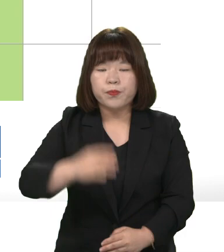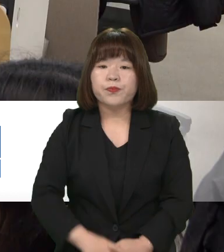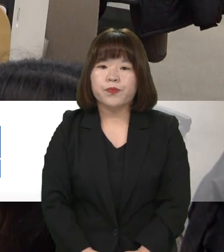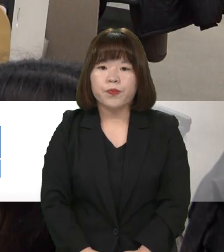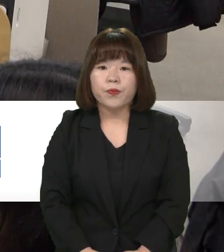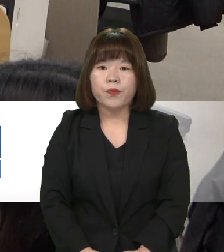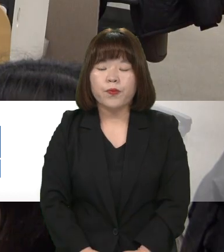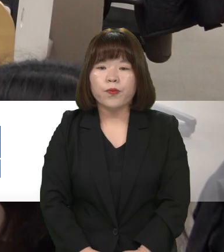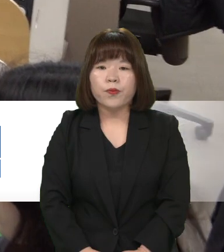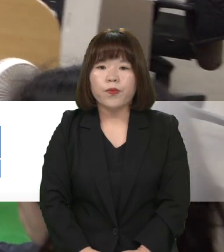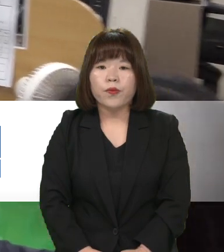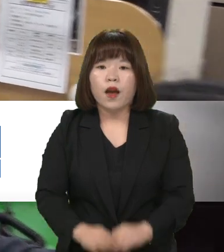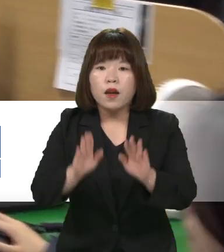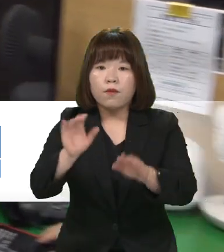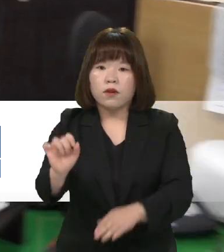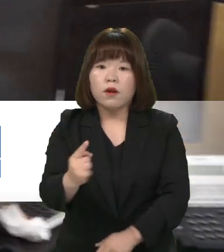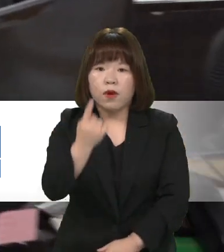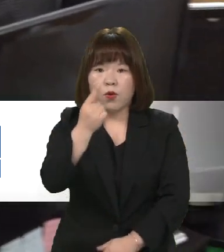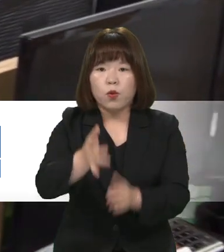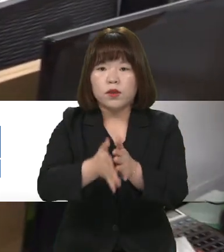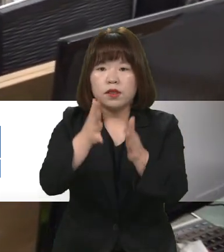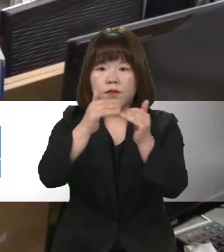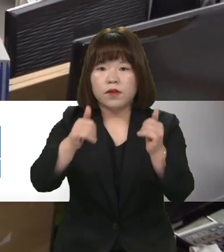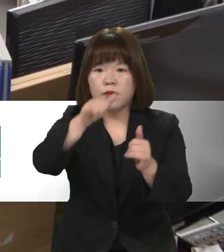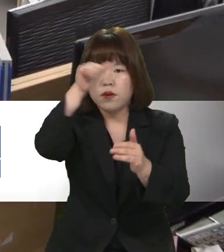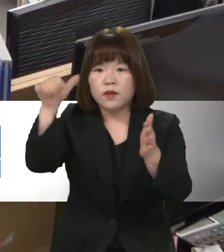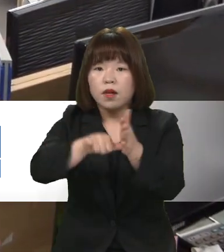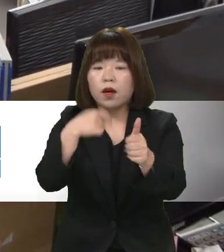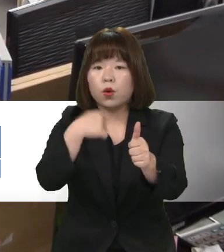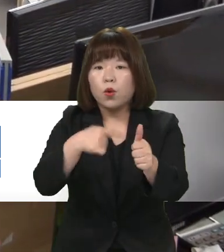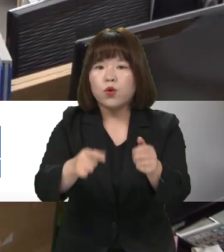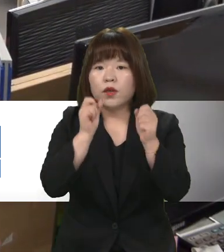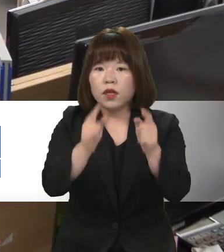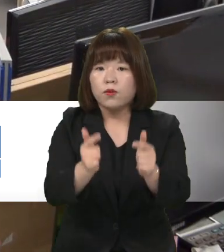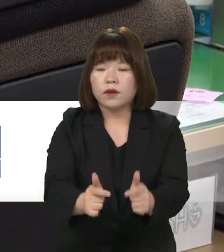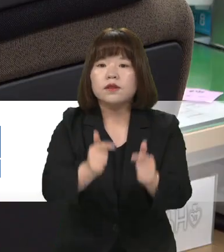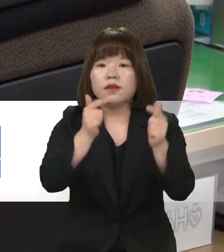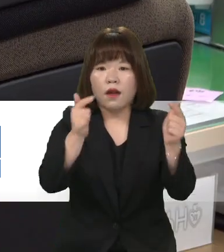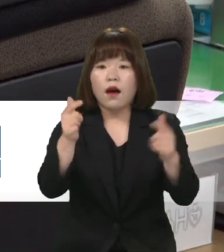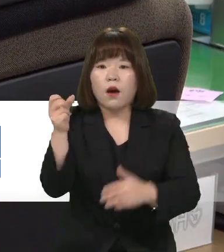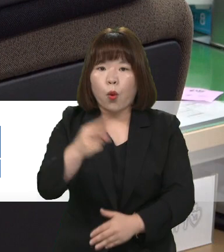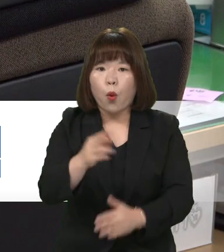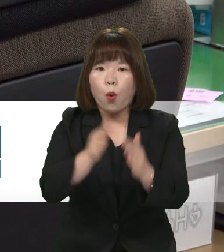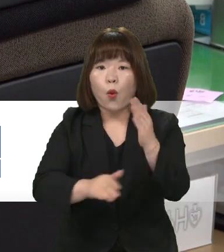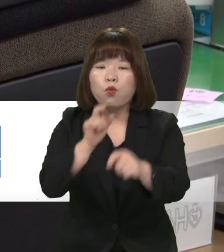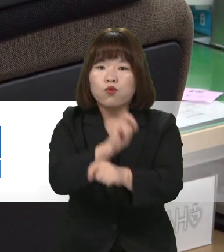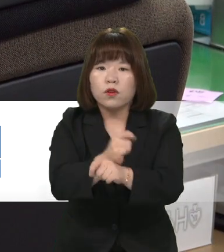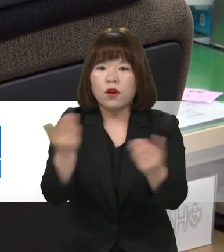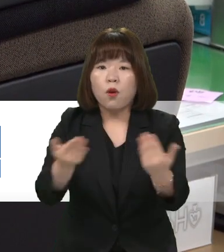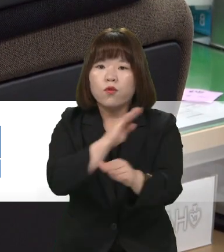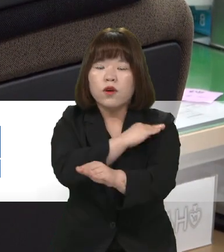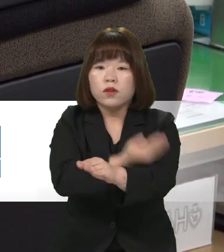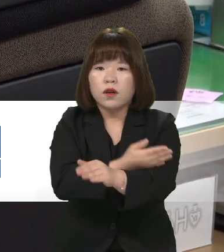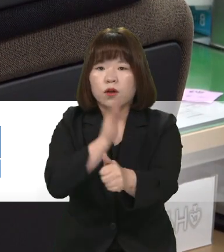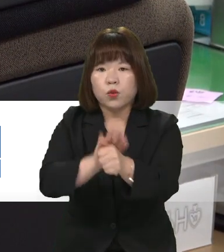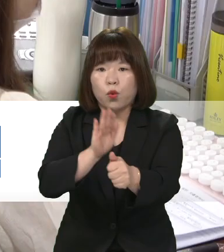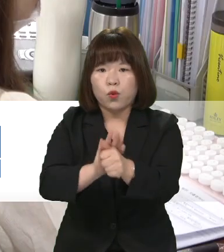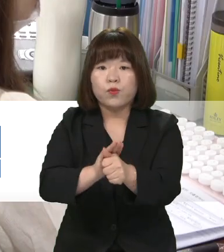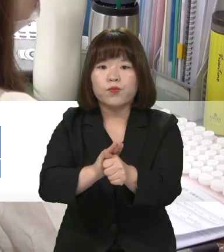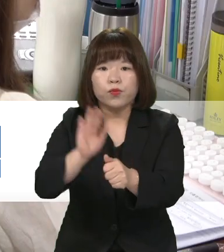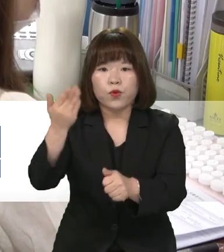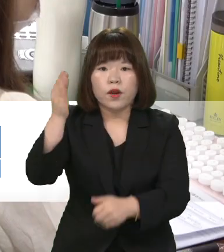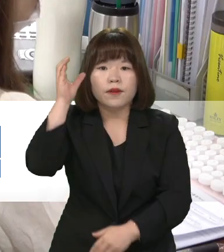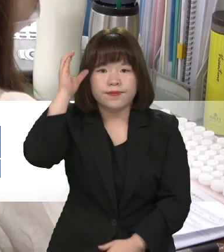됩니다 포항시는 이번 협약이 시민의 평생교육 2회를 증진할 뿐만 아니라 공무원들의 업무 역량 제고에도 도움이